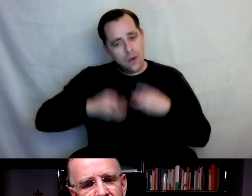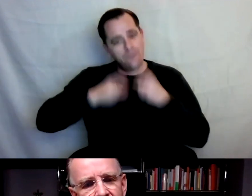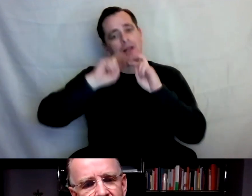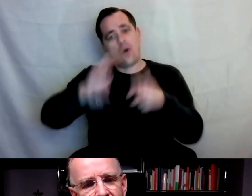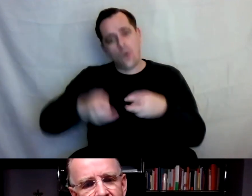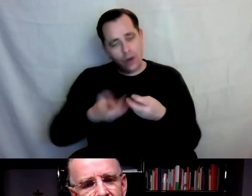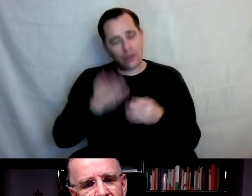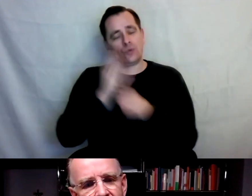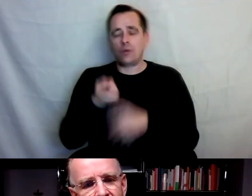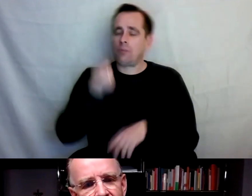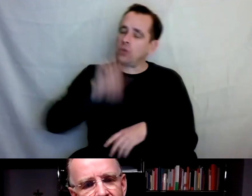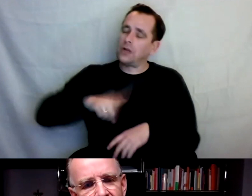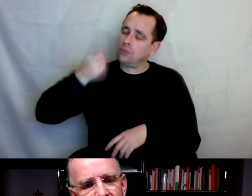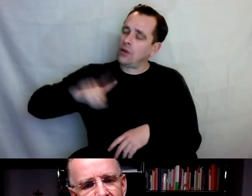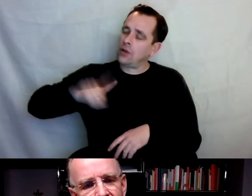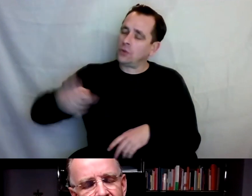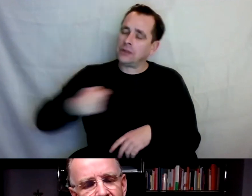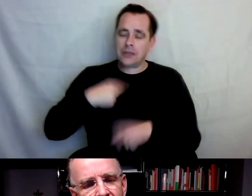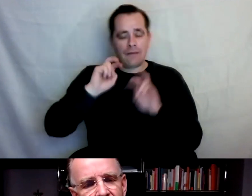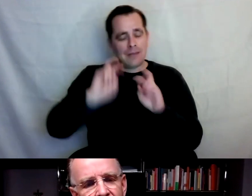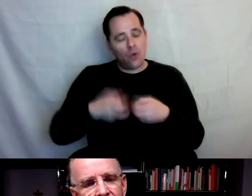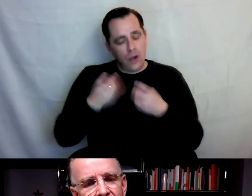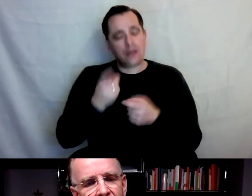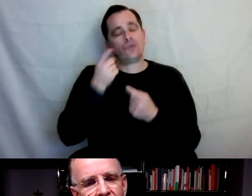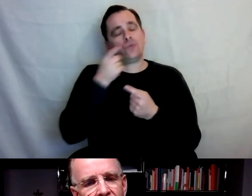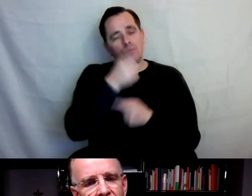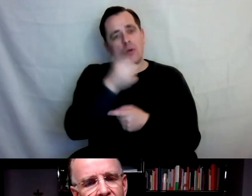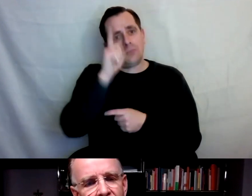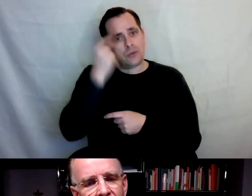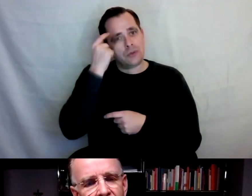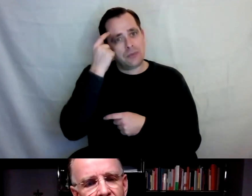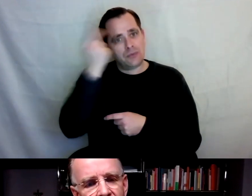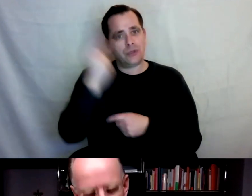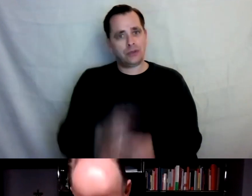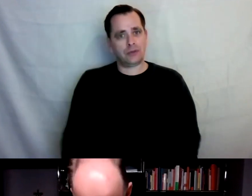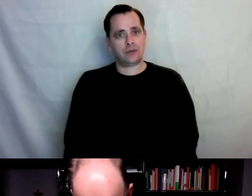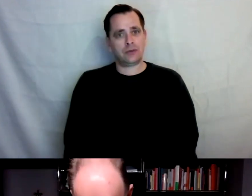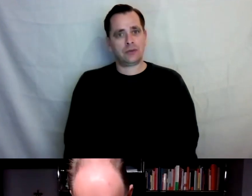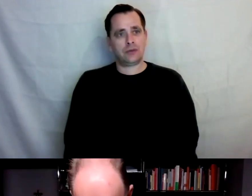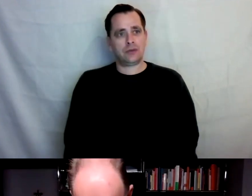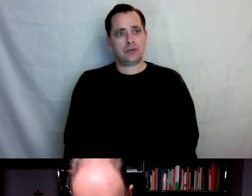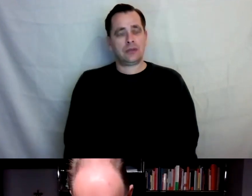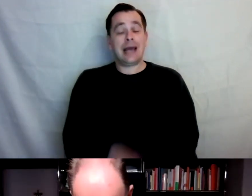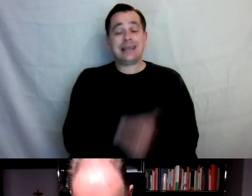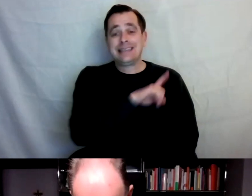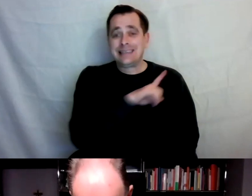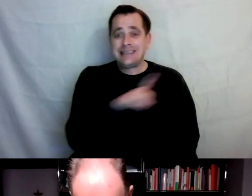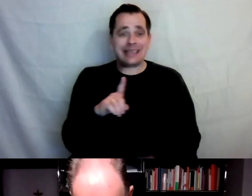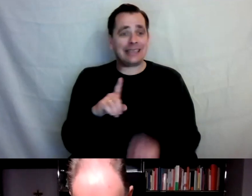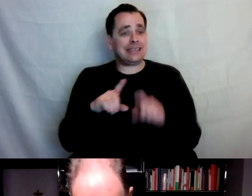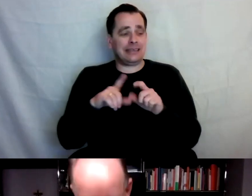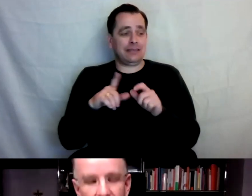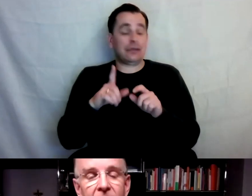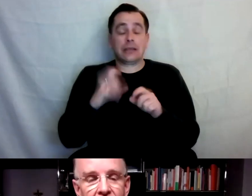seit Monaten zu sagen, man soll sich dessen bewusst sein. Und ich weiß, dass es eben genau darum geht. Es geht ja darum, dass wir ein Leben zurückhaben wollen.